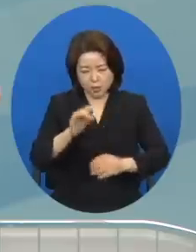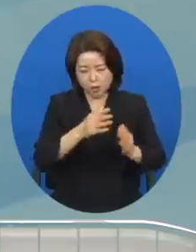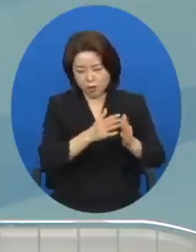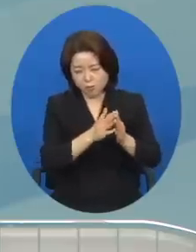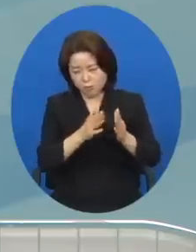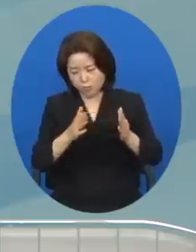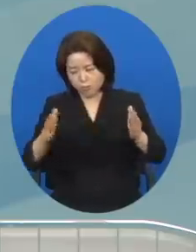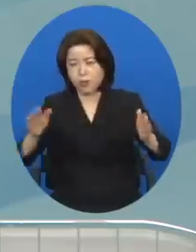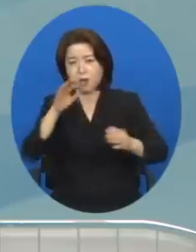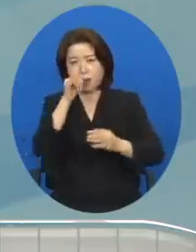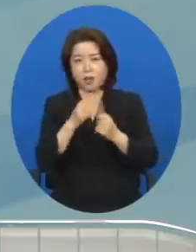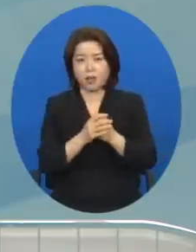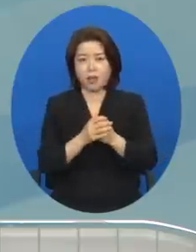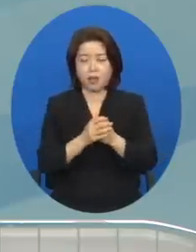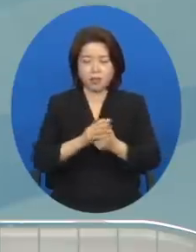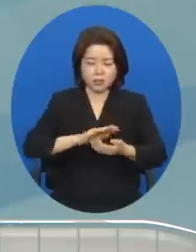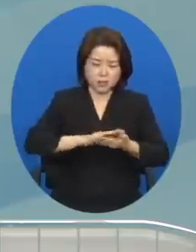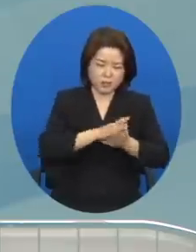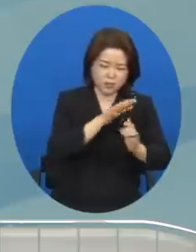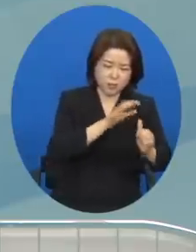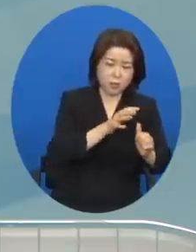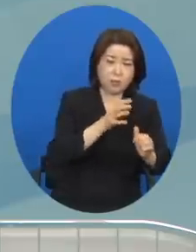중에도 부흥되는 교회가 된 거예요.